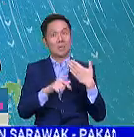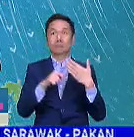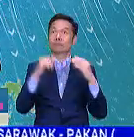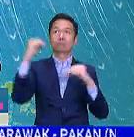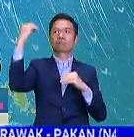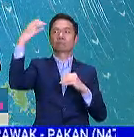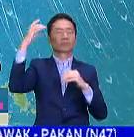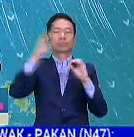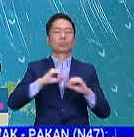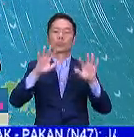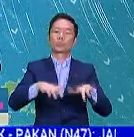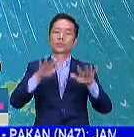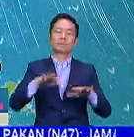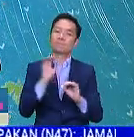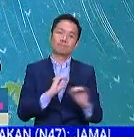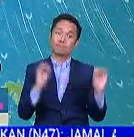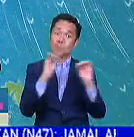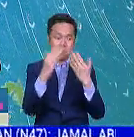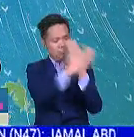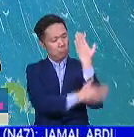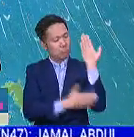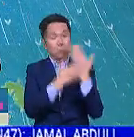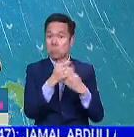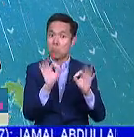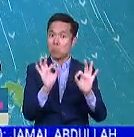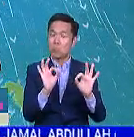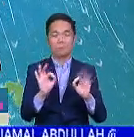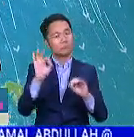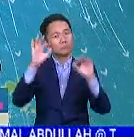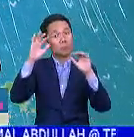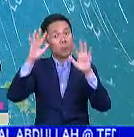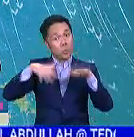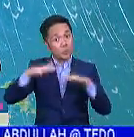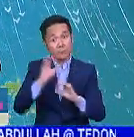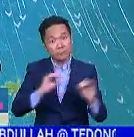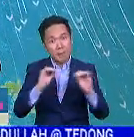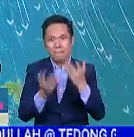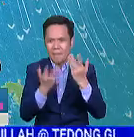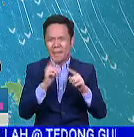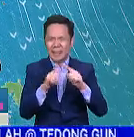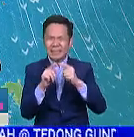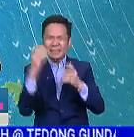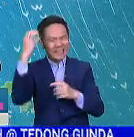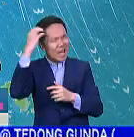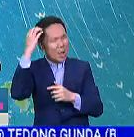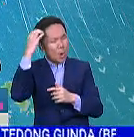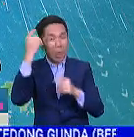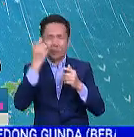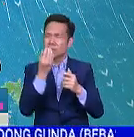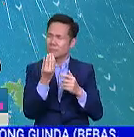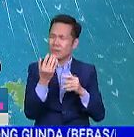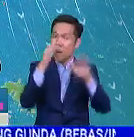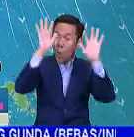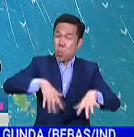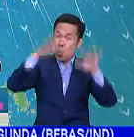cerah pada ketika ini untuk kesemua negeri di Semenanjung Malaysia kecuali di sekitar Negeri Selangor di mana keadaan